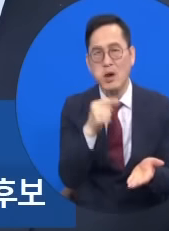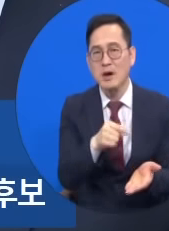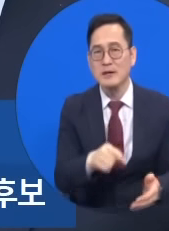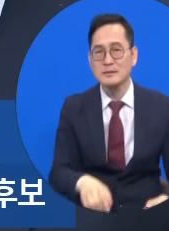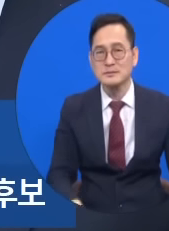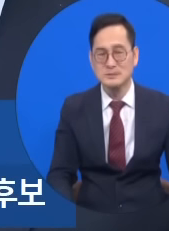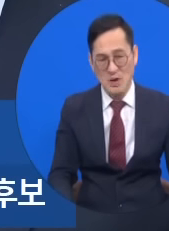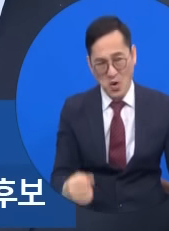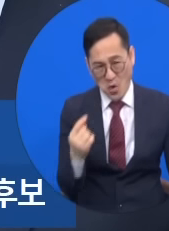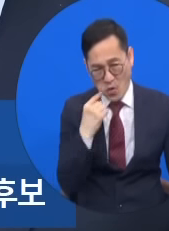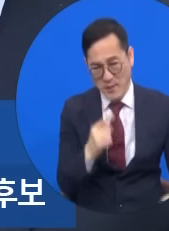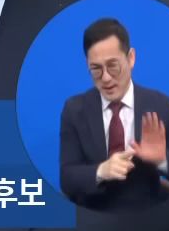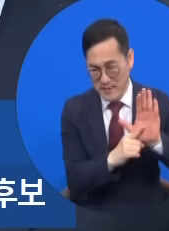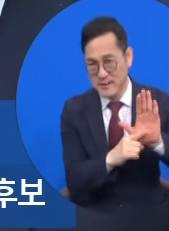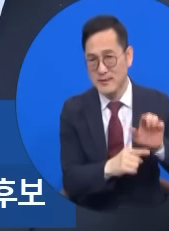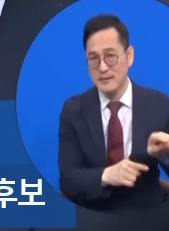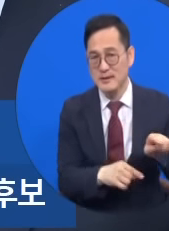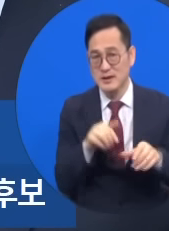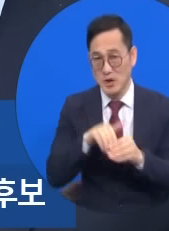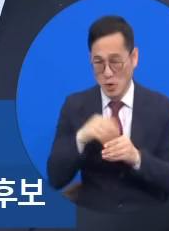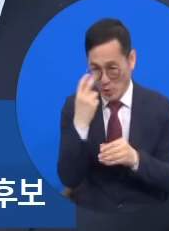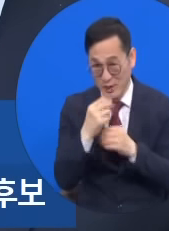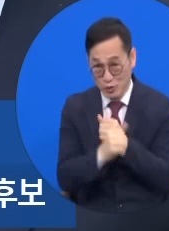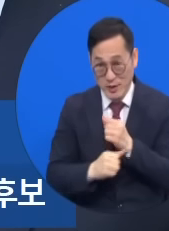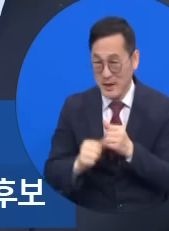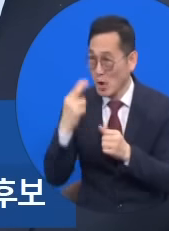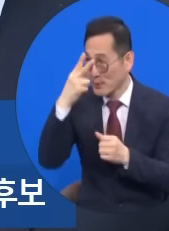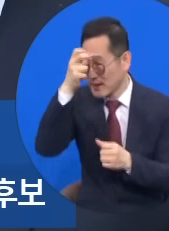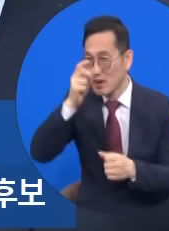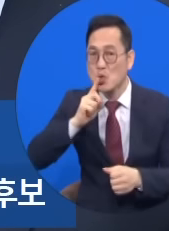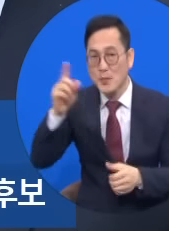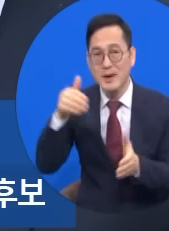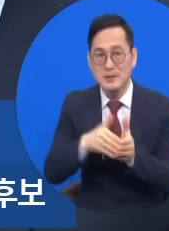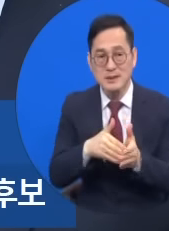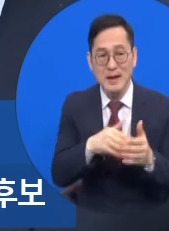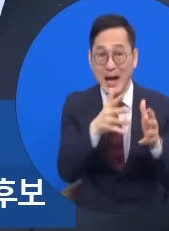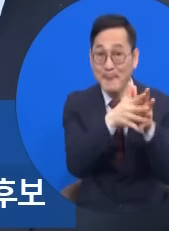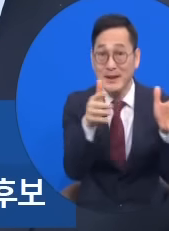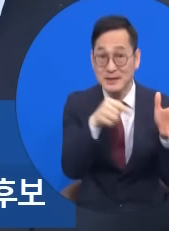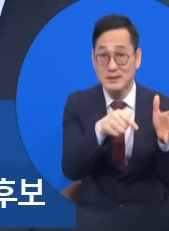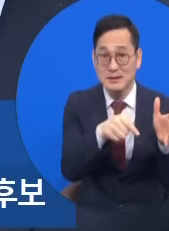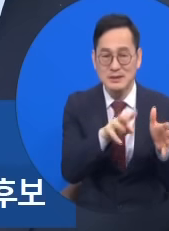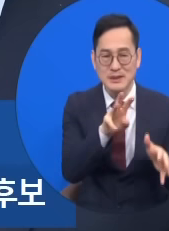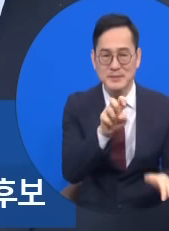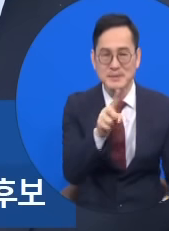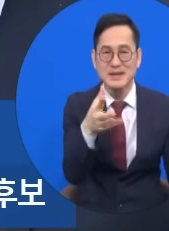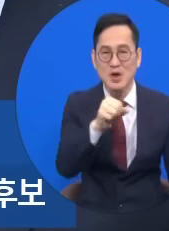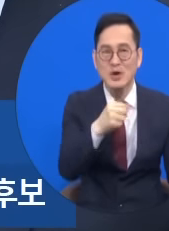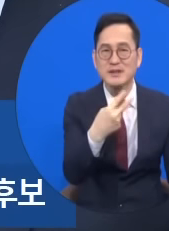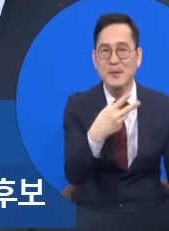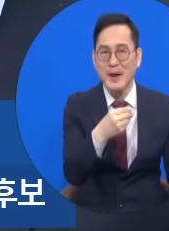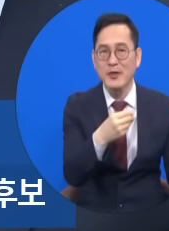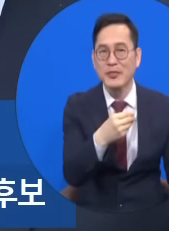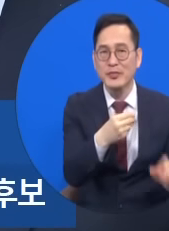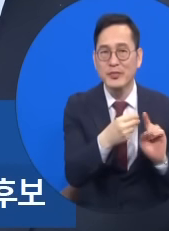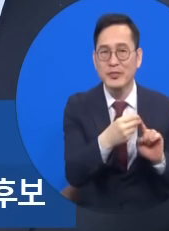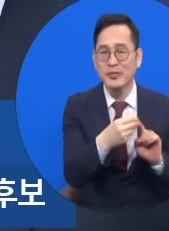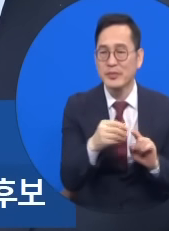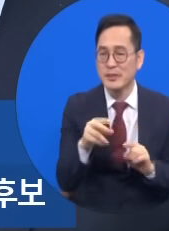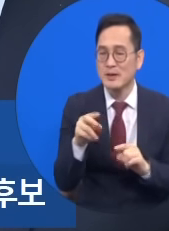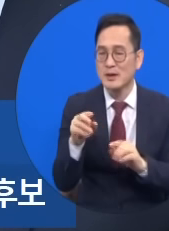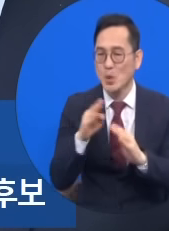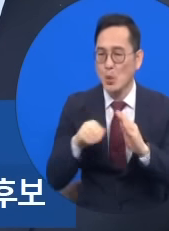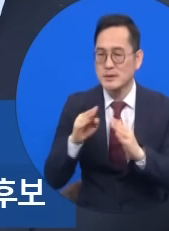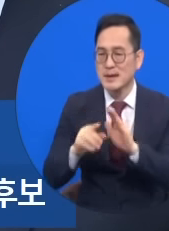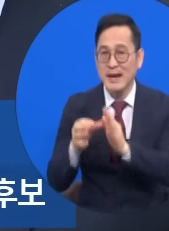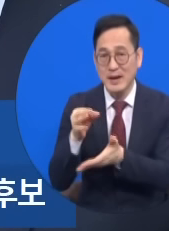허위사실 공표 혐의 검찰 고발. 선관위가 검찰을 고발한 거예요. 서초구 잠원동 아파트를 31억 2천만 원 매입가격, 공시가격 21억 5,600만